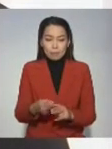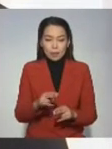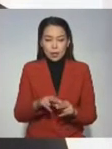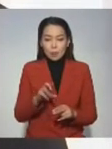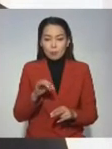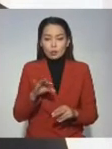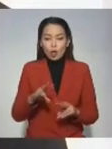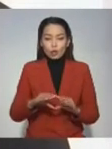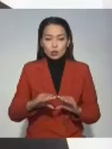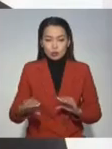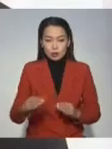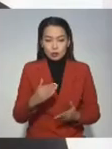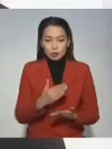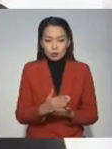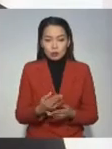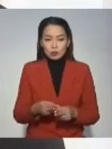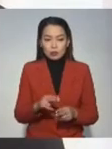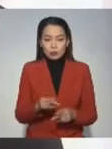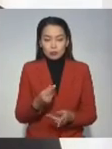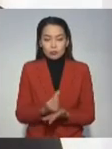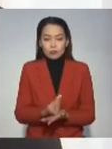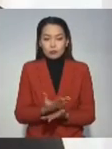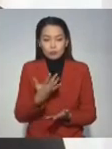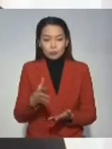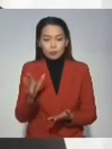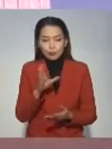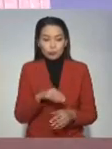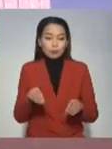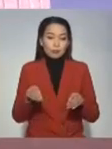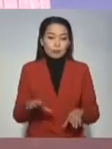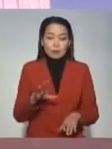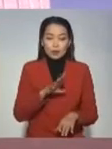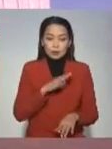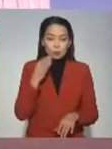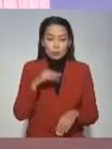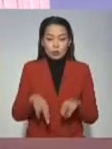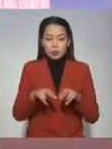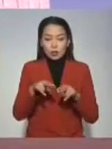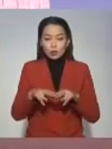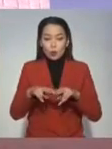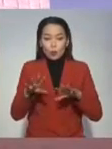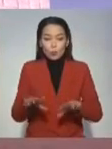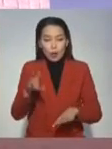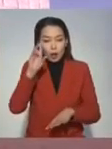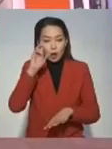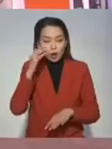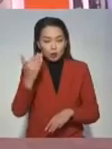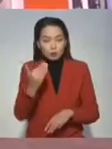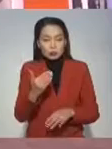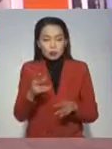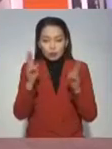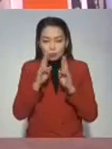тұр. Жарылма үшін басқа сейсмикаға қарсы шаралар қабылданған. Мұның барлығын елордадан келген мемлекеттік